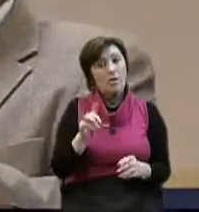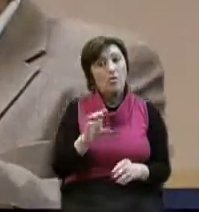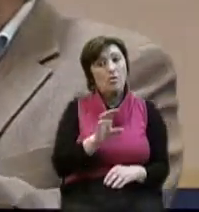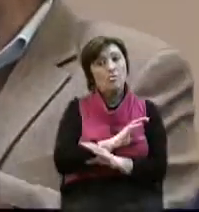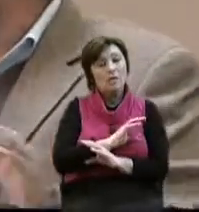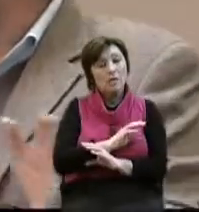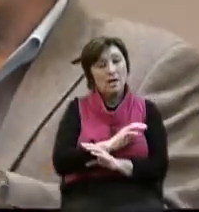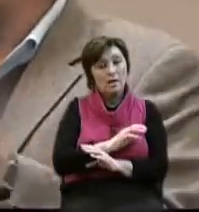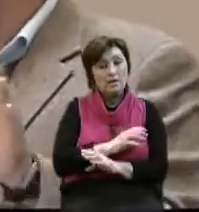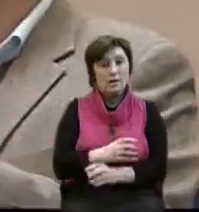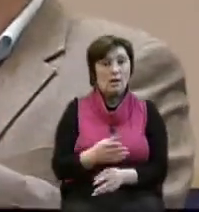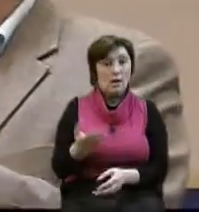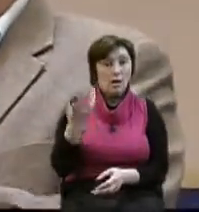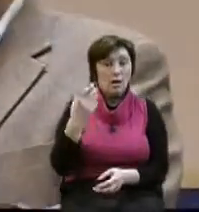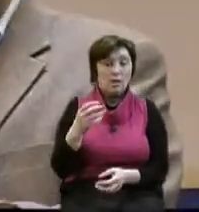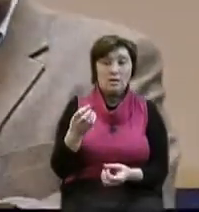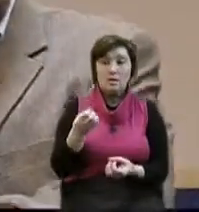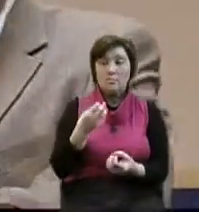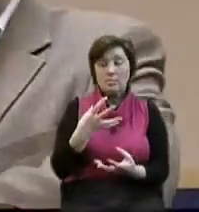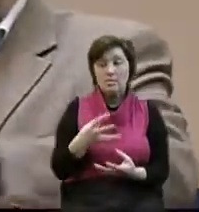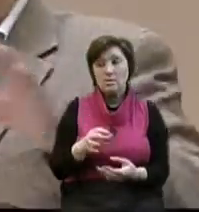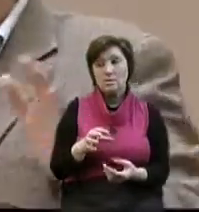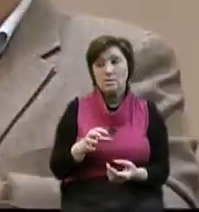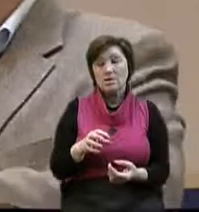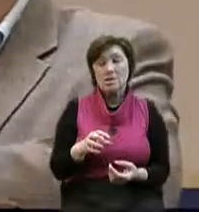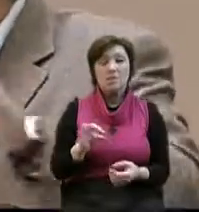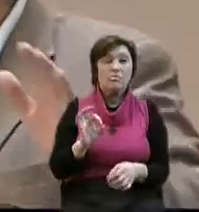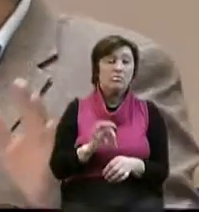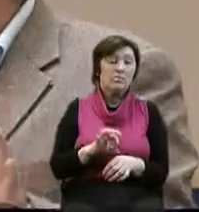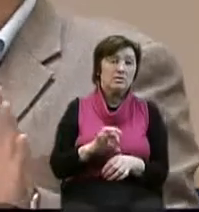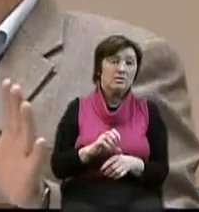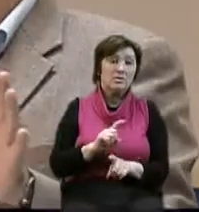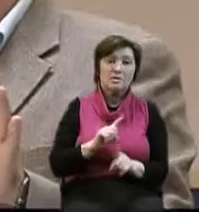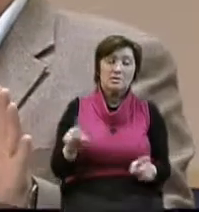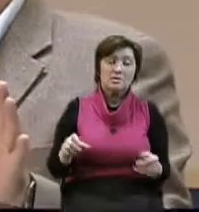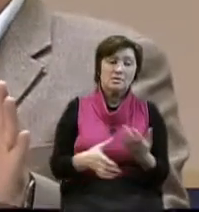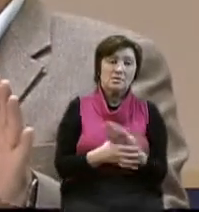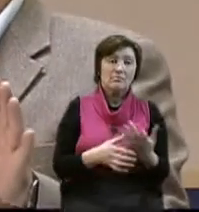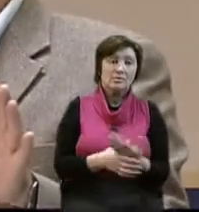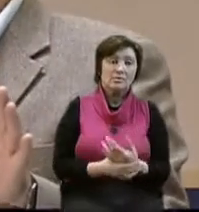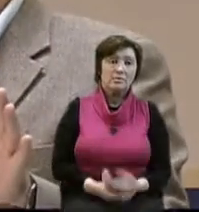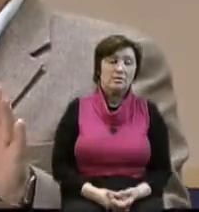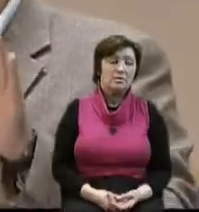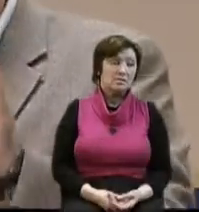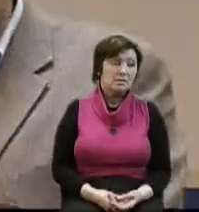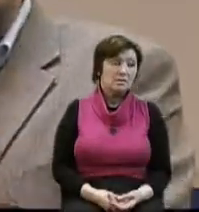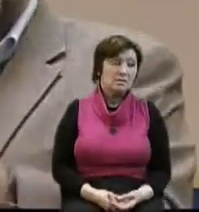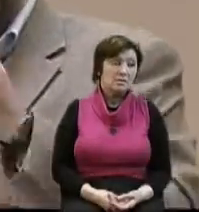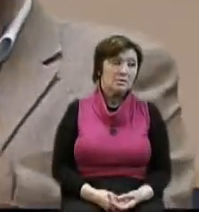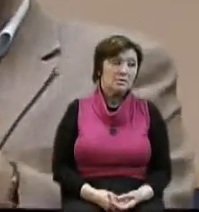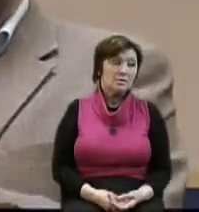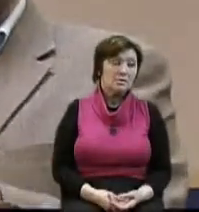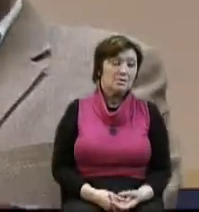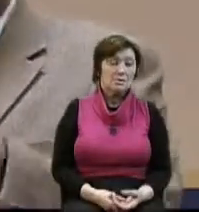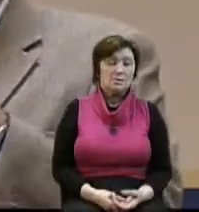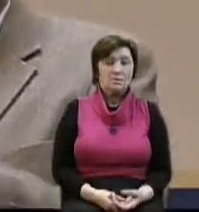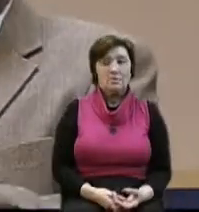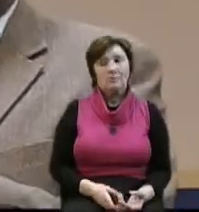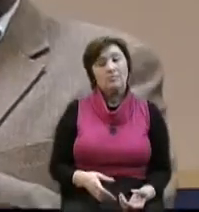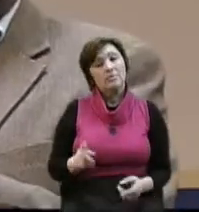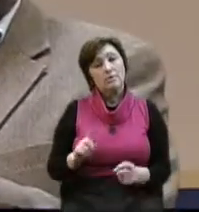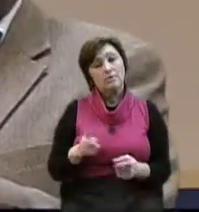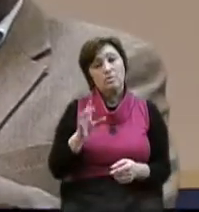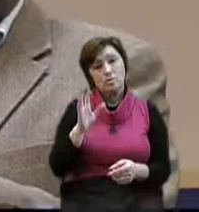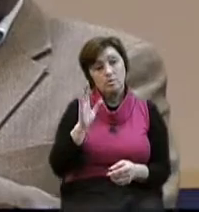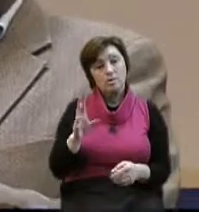не умирает, ему нельзя было помогать. То есть нельзя было оказывать никакой медицинской помощи. Иначе это было бы уже